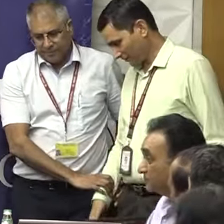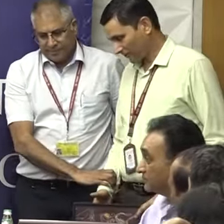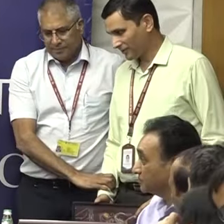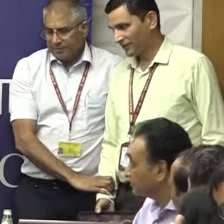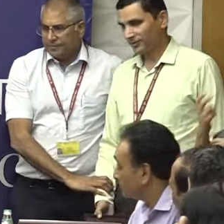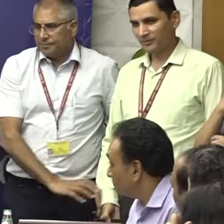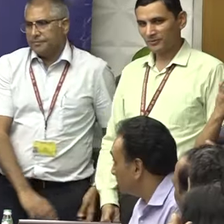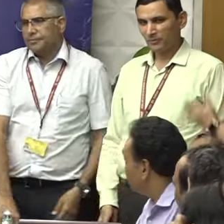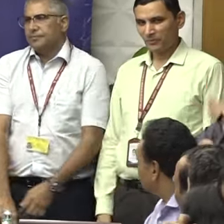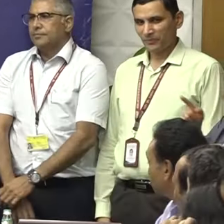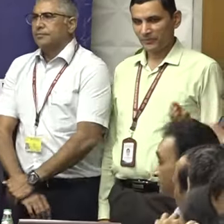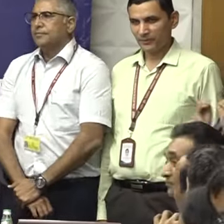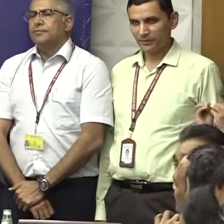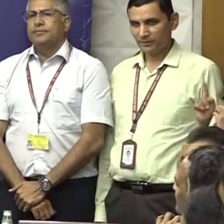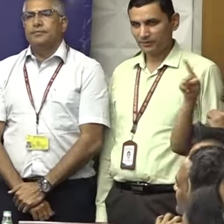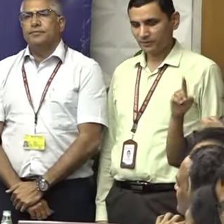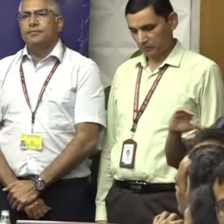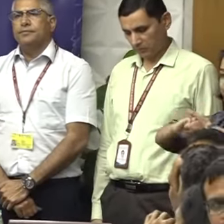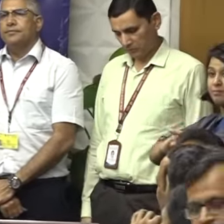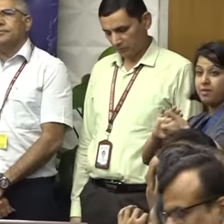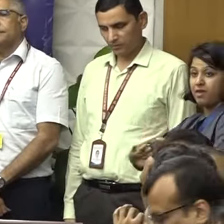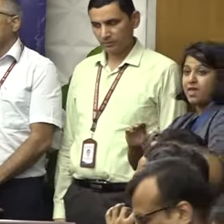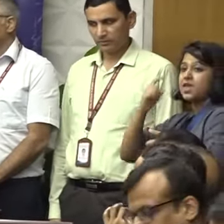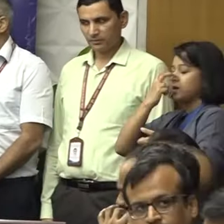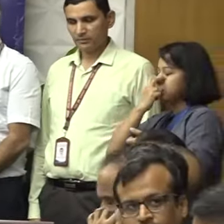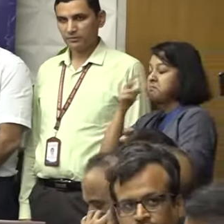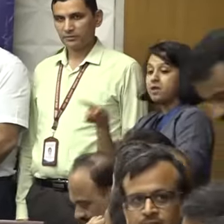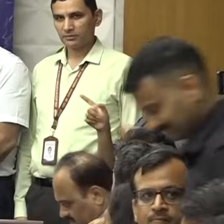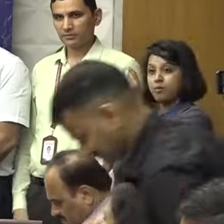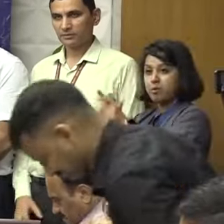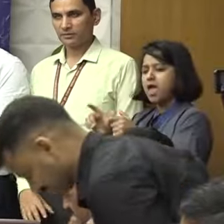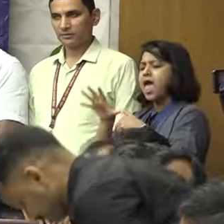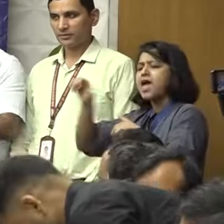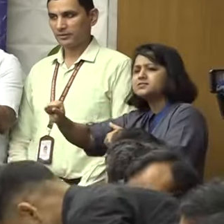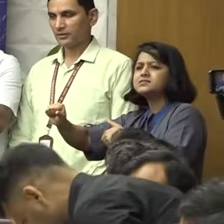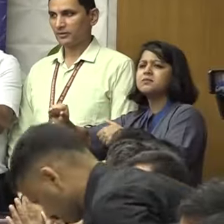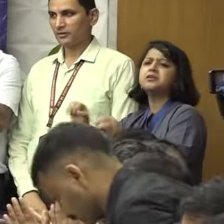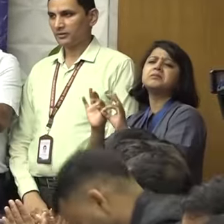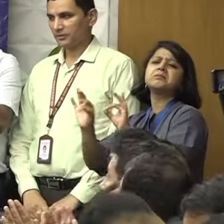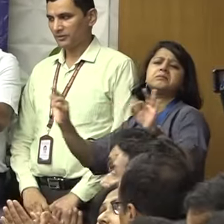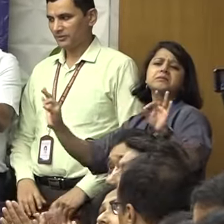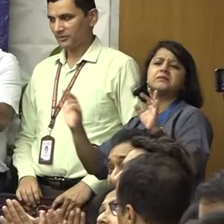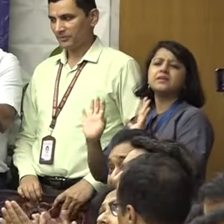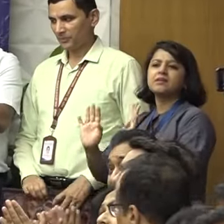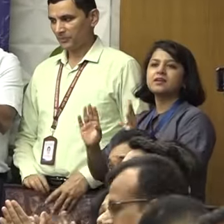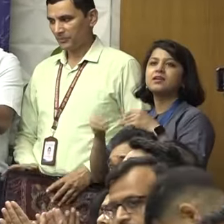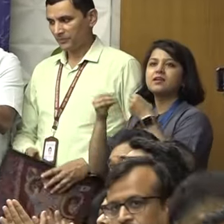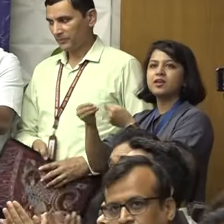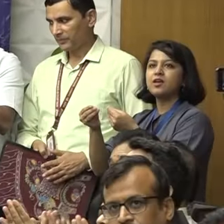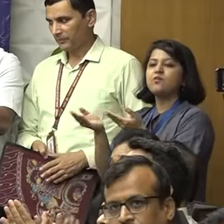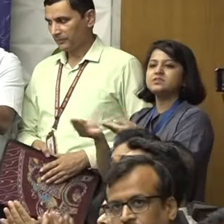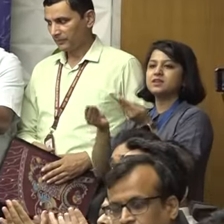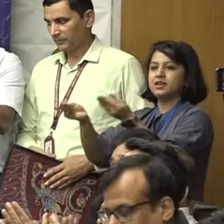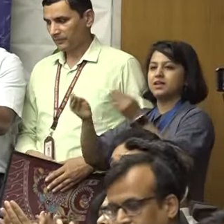फॉर विजुअली चैलेंज मुंबई के साथ विशेष रूप से दृष्टि बाधित व्यक्तियों के लिए सुगम्य तरीके से स्टेम शिक्षा की सुविधा के लिए